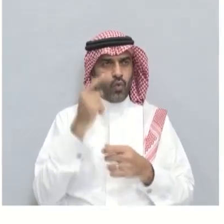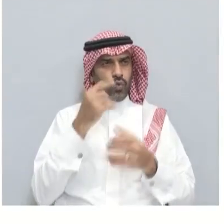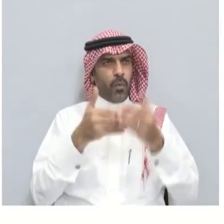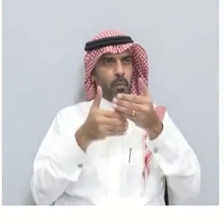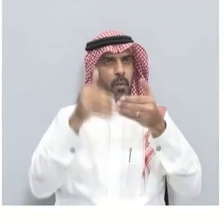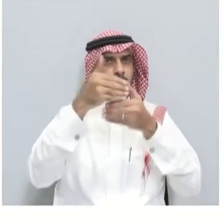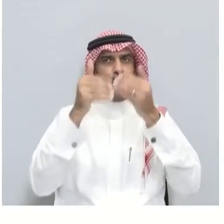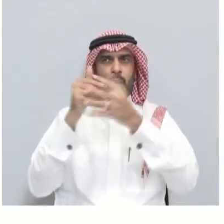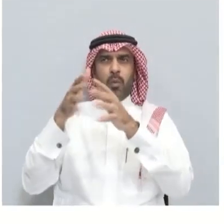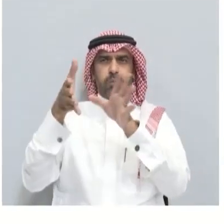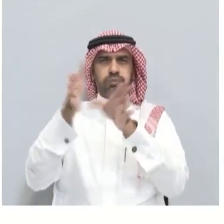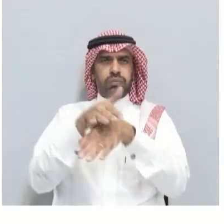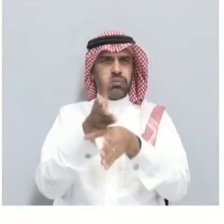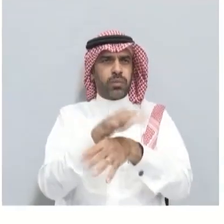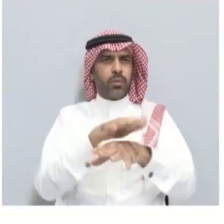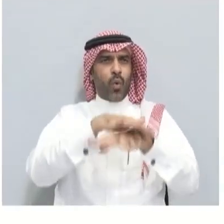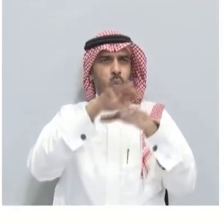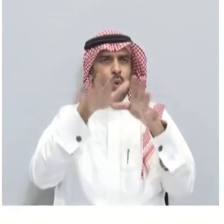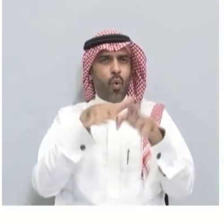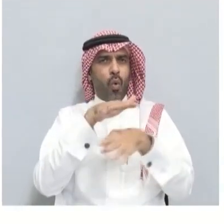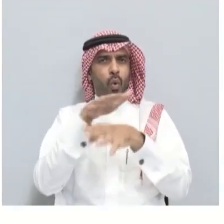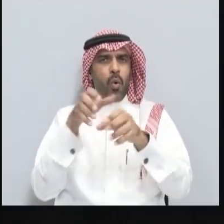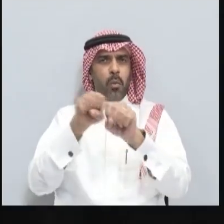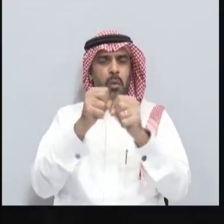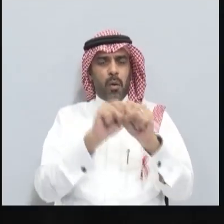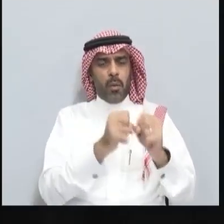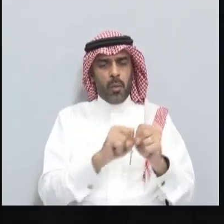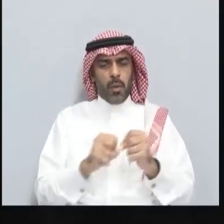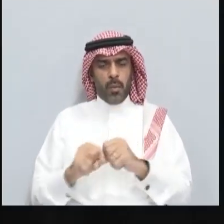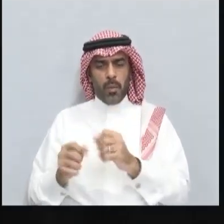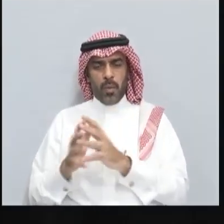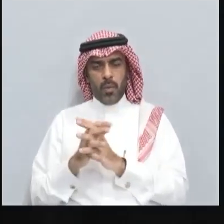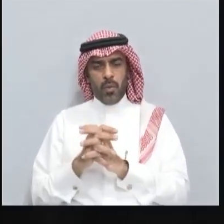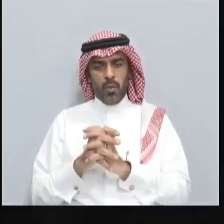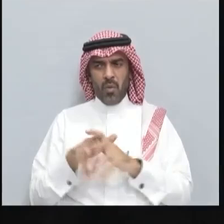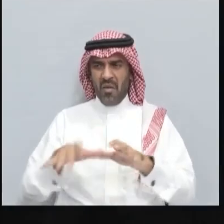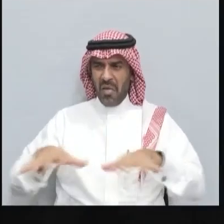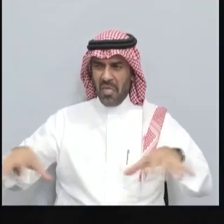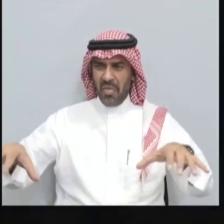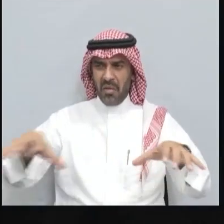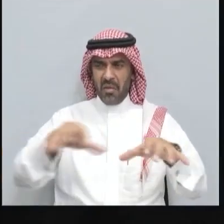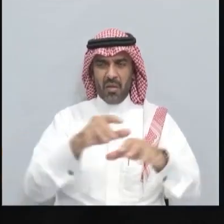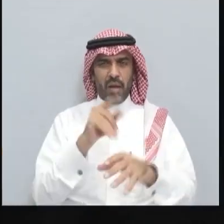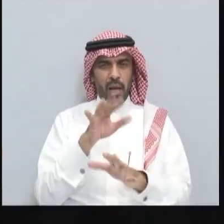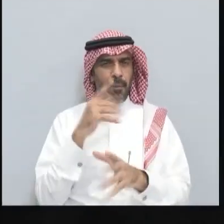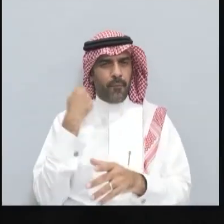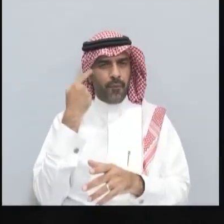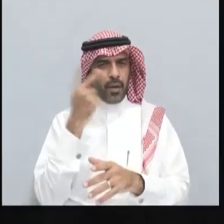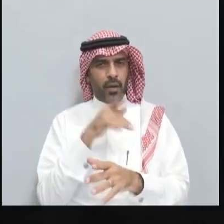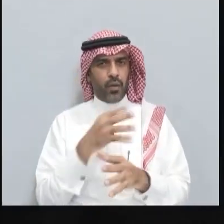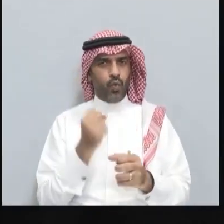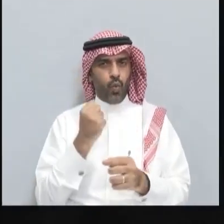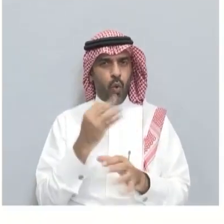جميع المباني مدمره اذا هذا يقترب من 10 الى 11 الى 12 على حسب حجم الدمار الذي يحدده ماذا يحدده